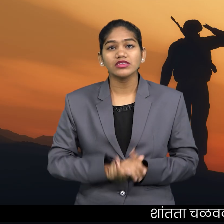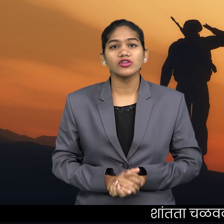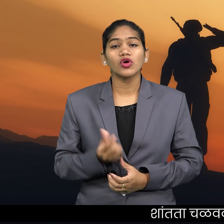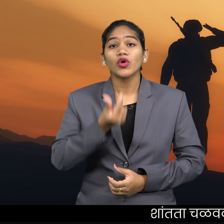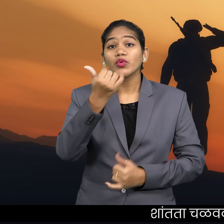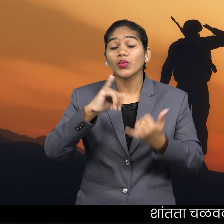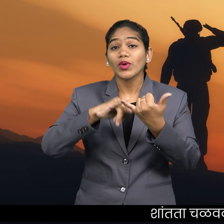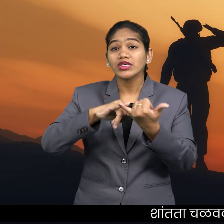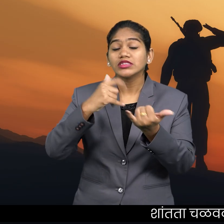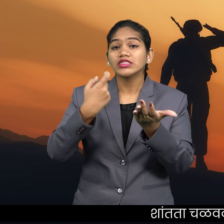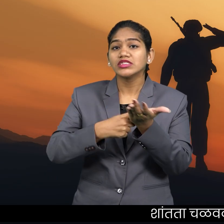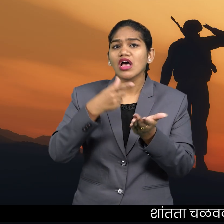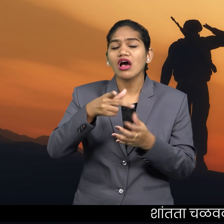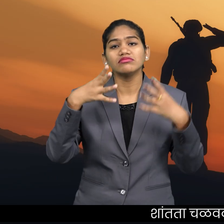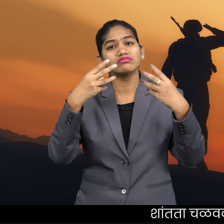USSR चे पतन